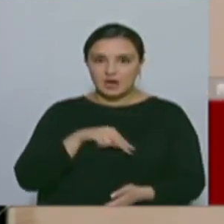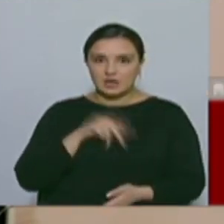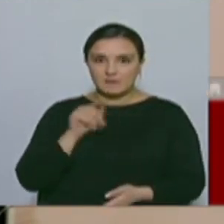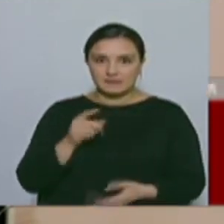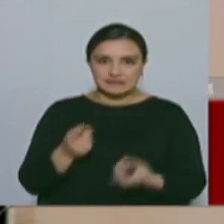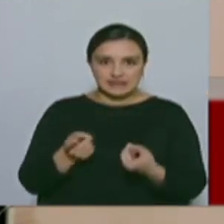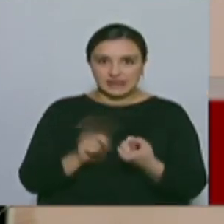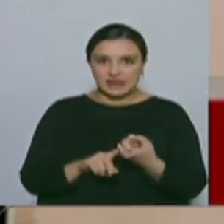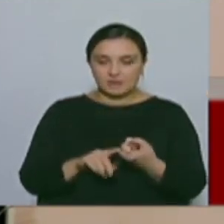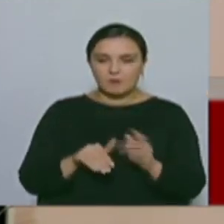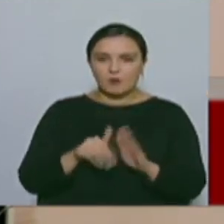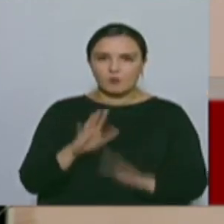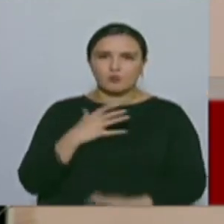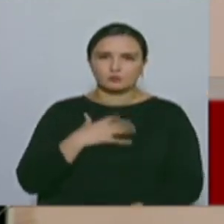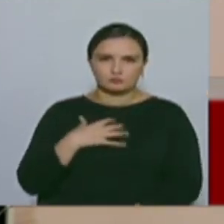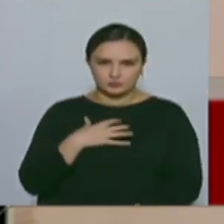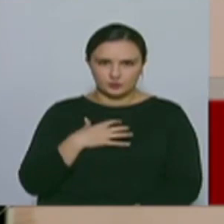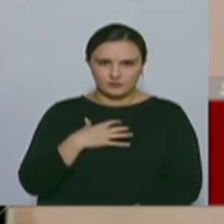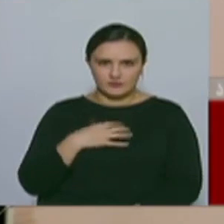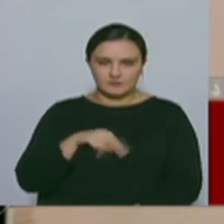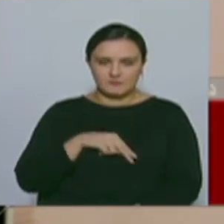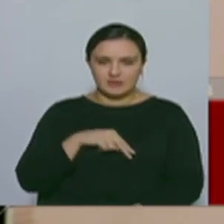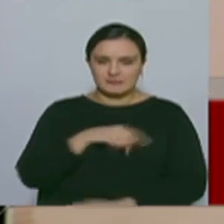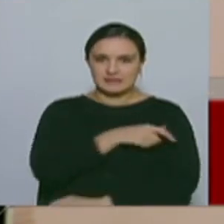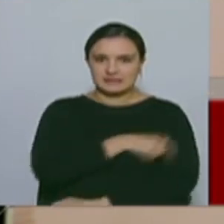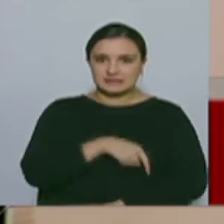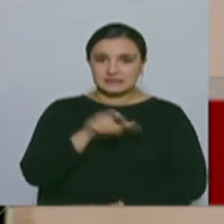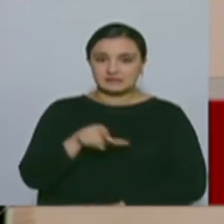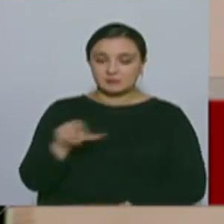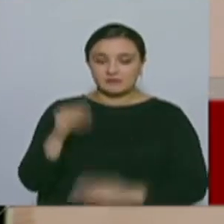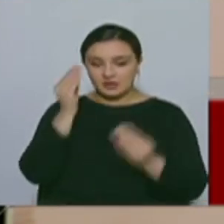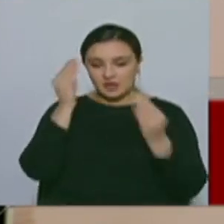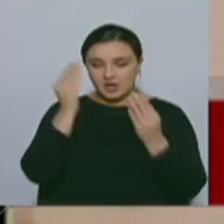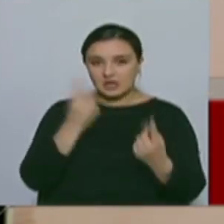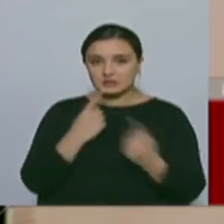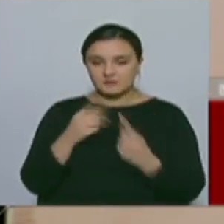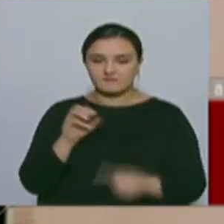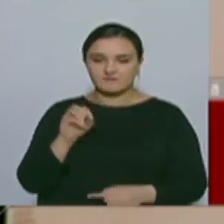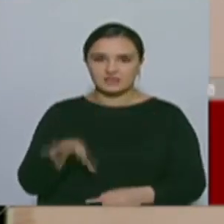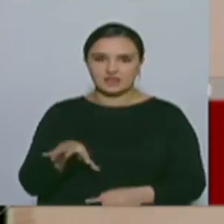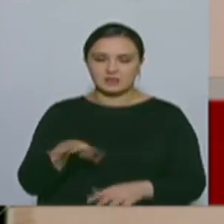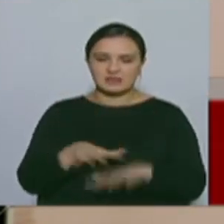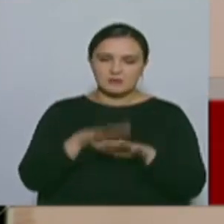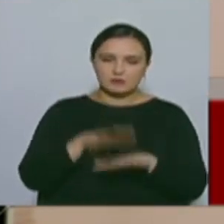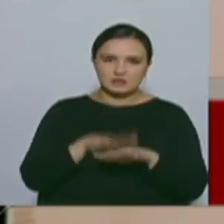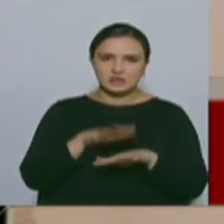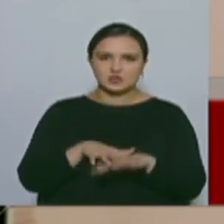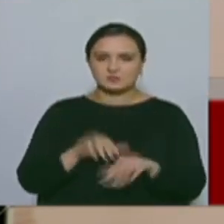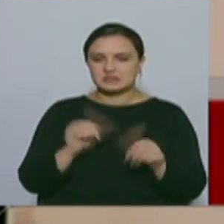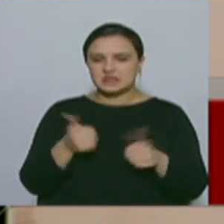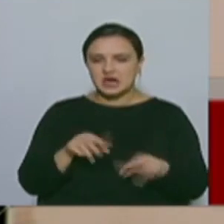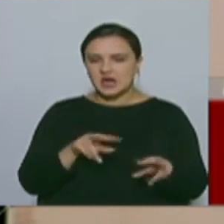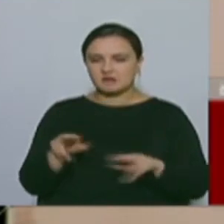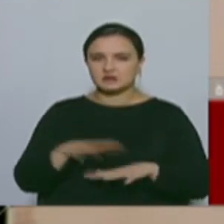უშუალოდ ეხება, უფრო მნიშვნელოვანია ჩვენთვის პარლამენტის წევრებისთვის განსახილველად, ვიდრე დემონსტრაციებში და მსგავსი ტიპის